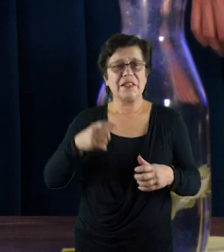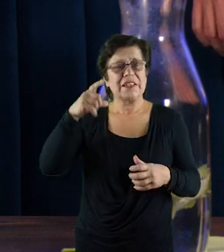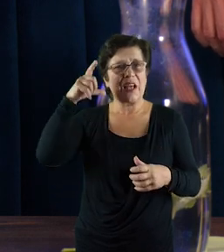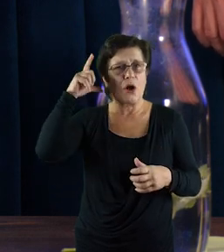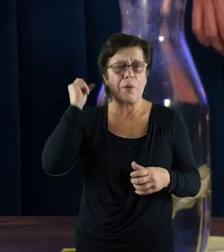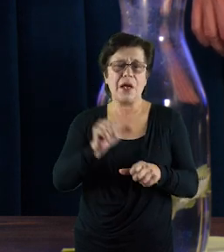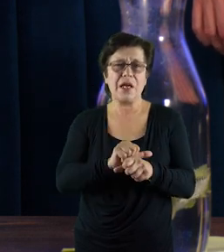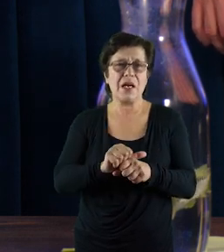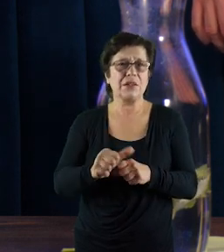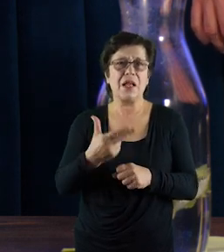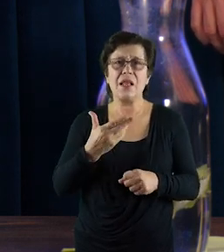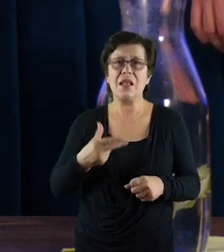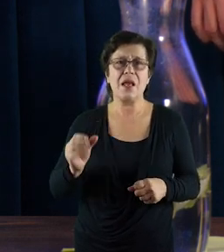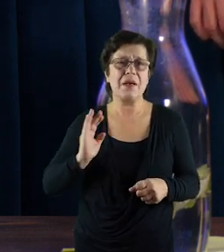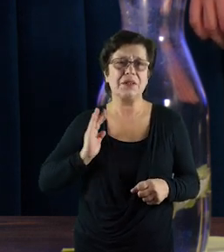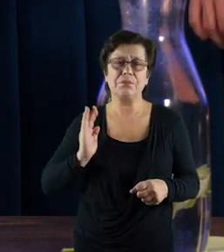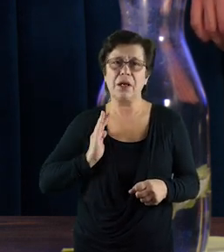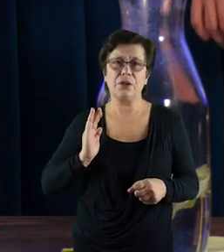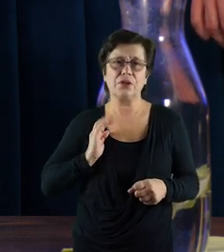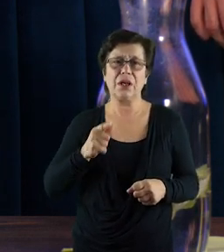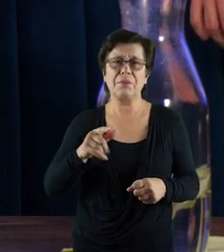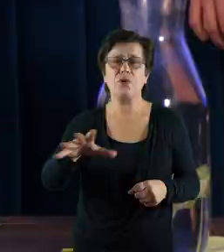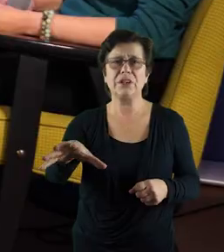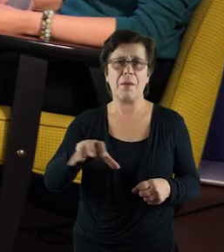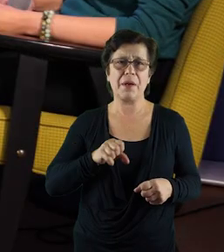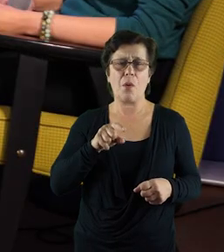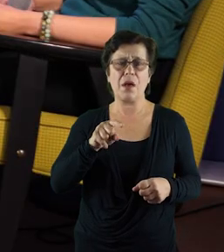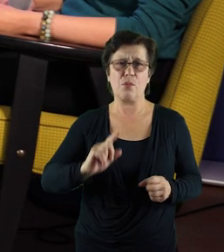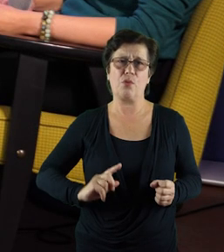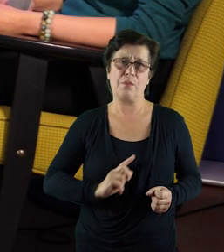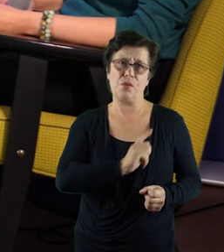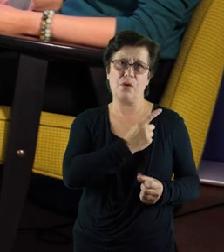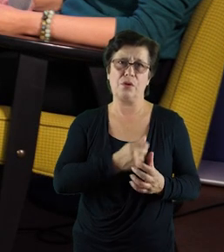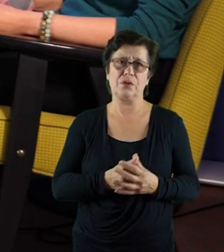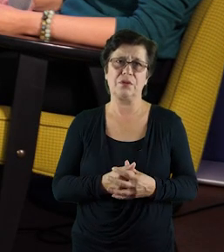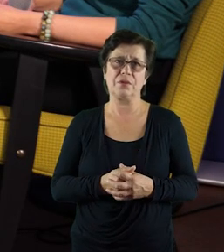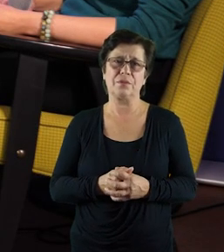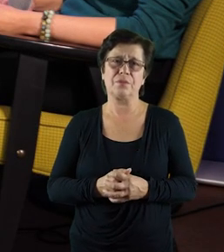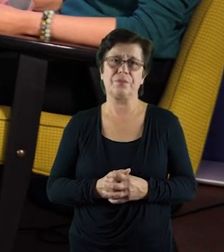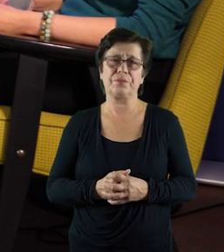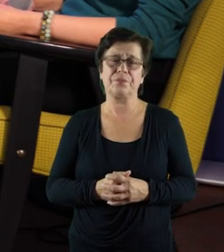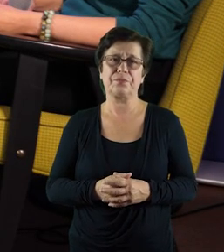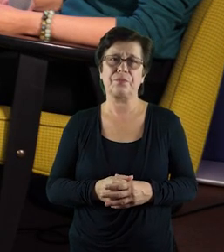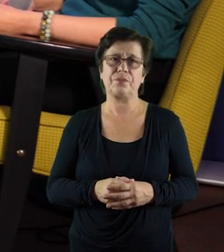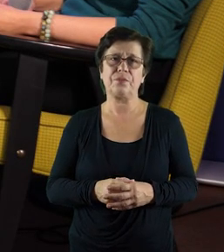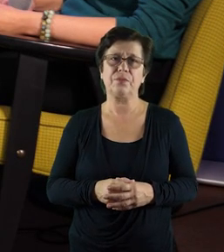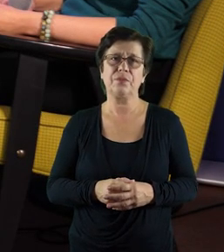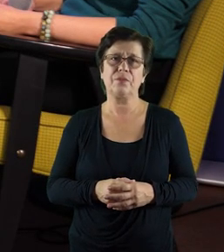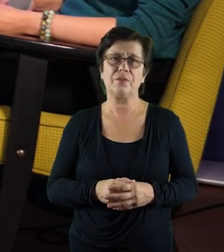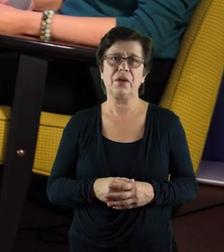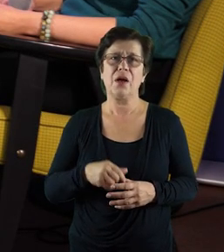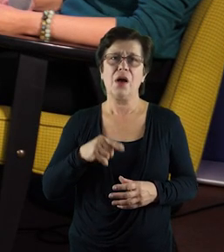ona jest wrogiem, bo zabrała mu miłość, więc to też nie jest tak, że on jest takim admiratorem wielkim tej